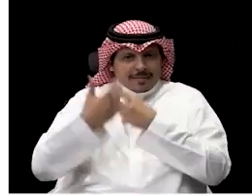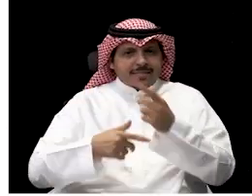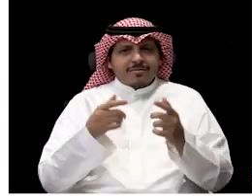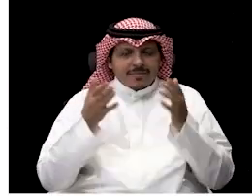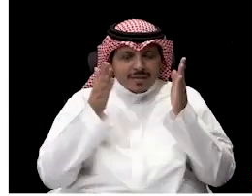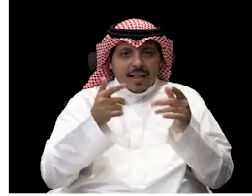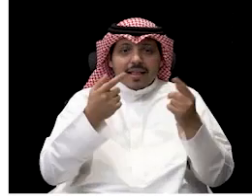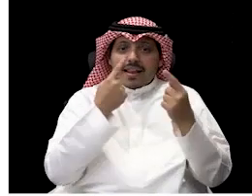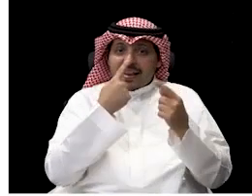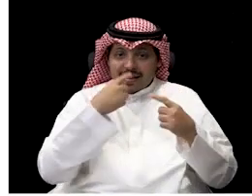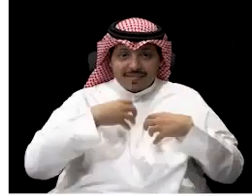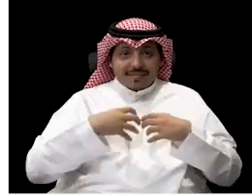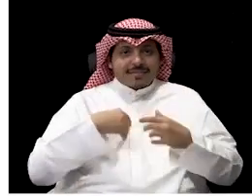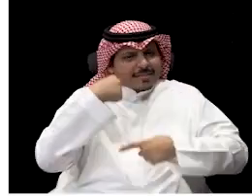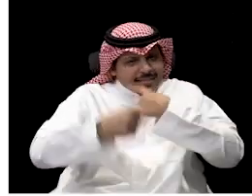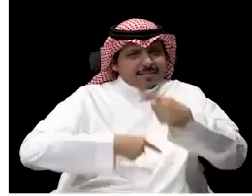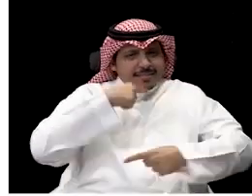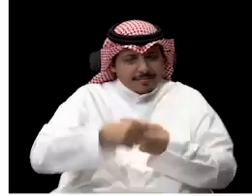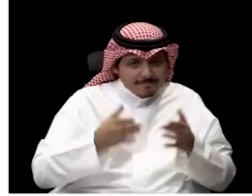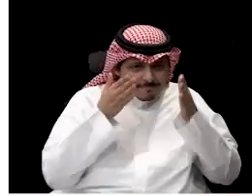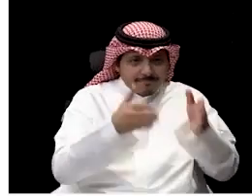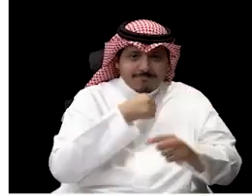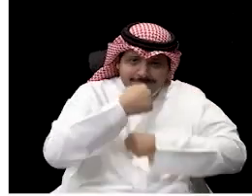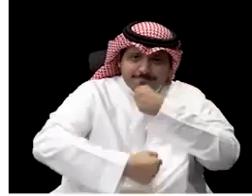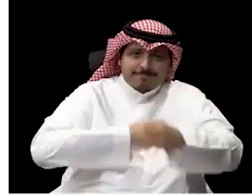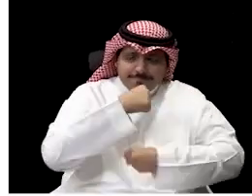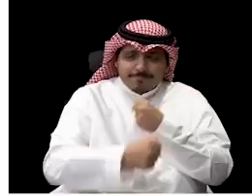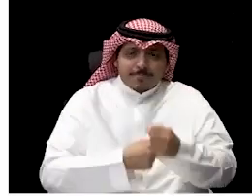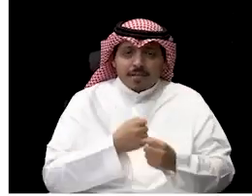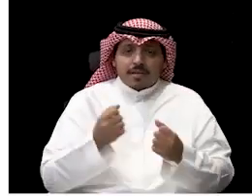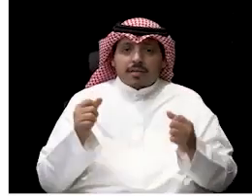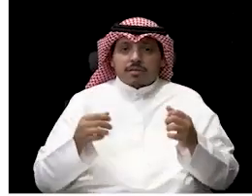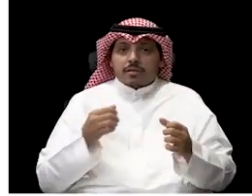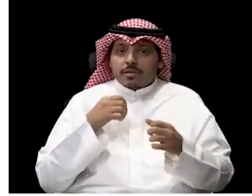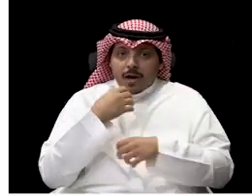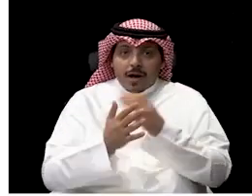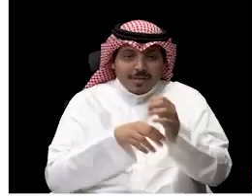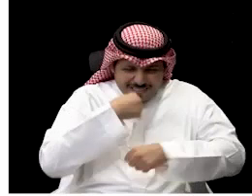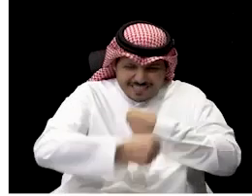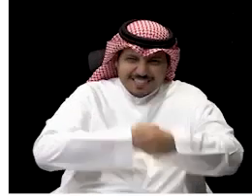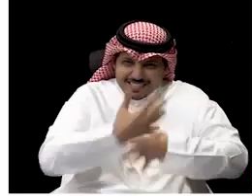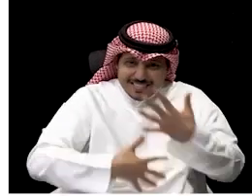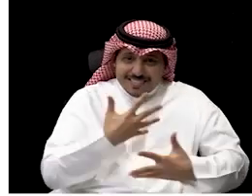والمثابرة. مرتبطة بمشاعر الفرد، لابد من وجود ماذا؟ نشاط لديك، حماس،